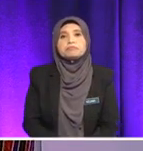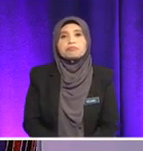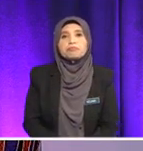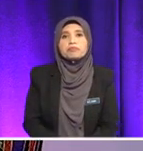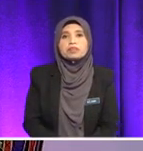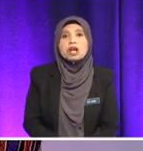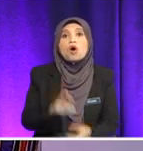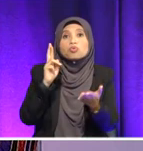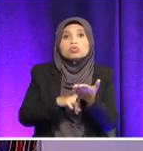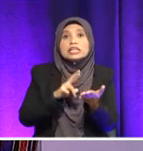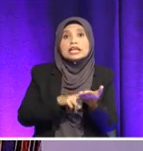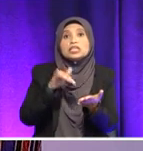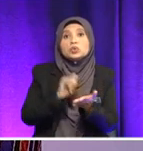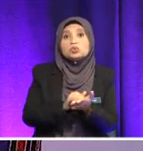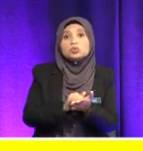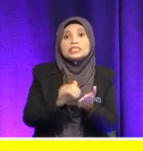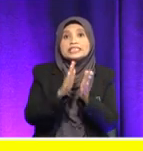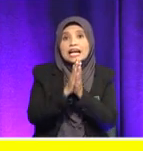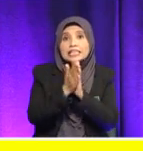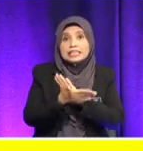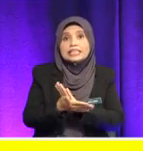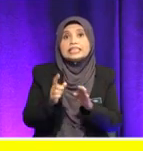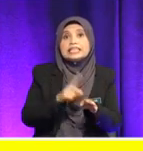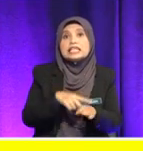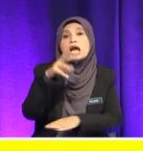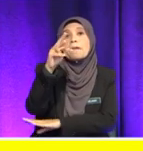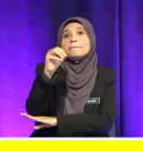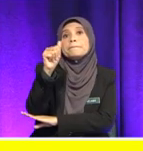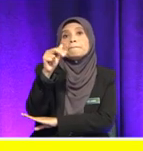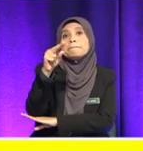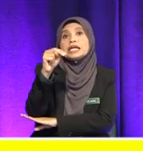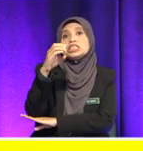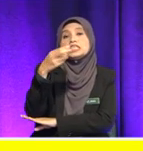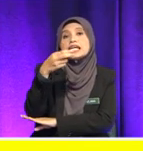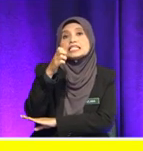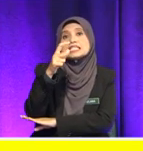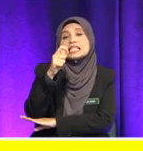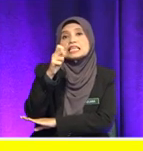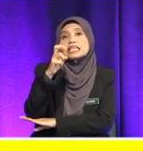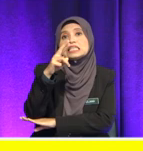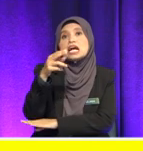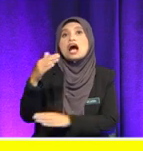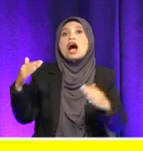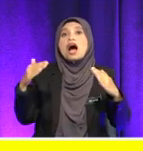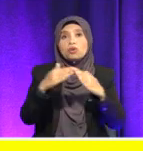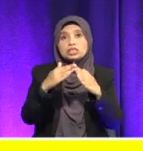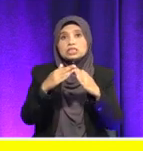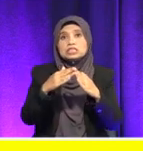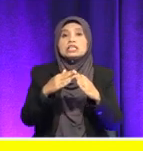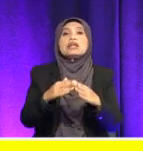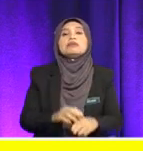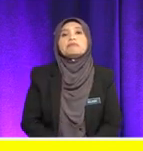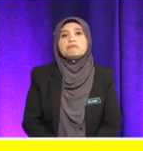dan rundingan tersebut berlaku di Manchester house London daripada 18 Januari hingga 5 Februari